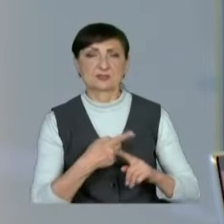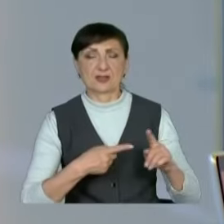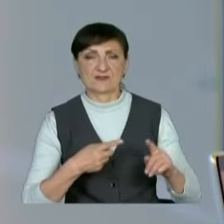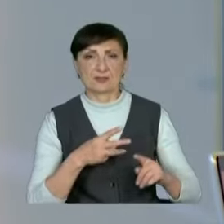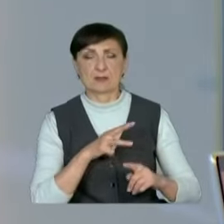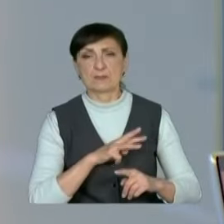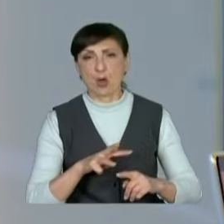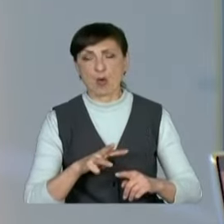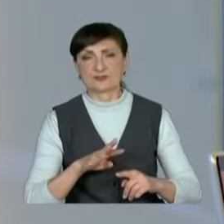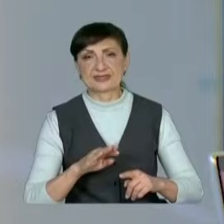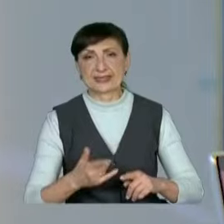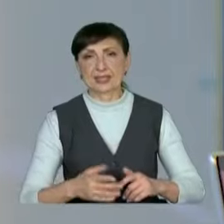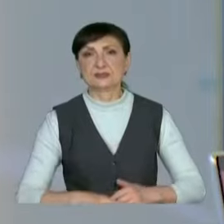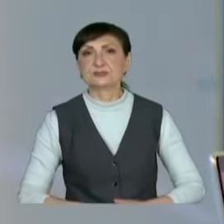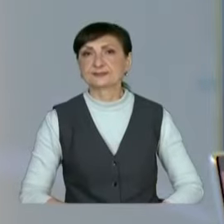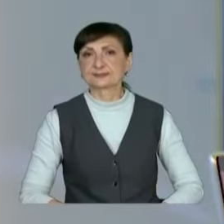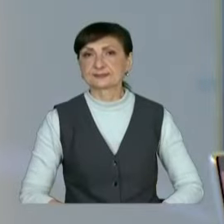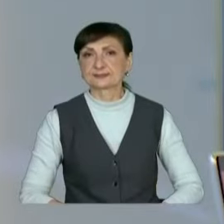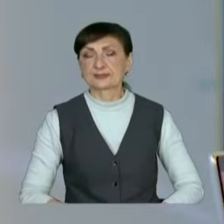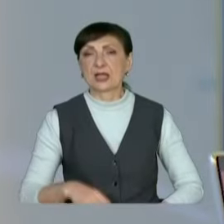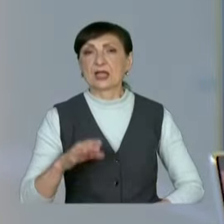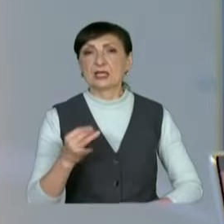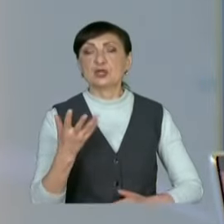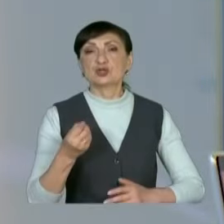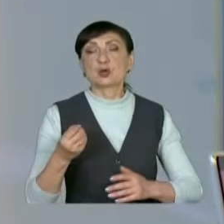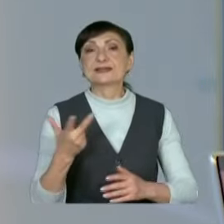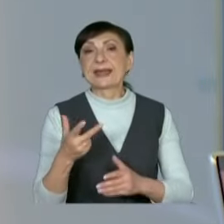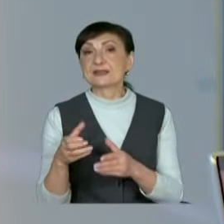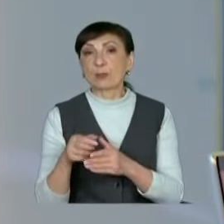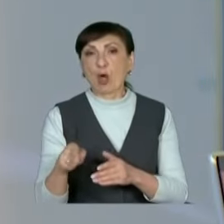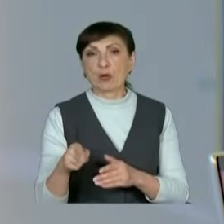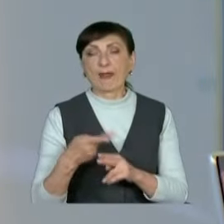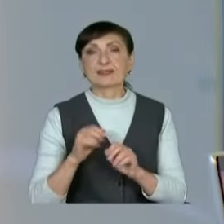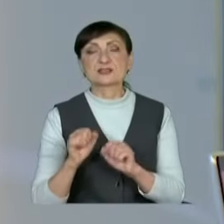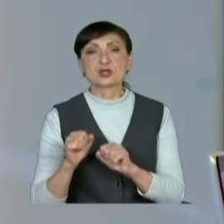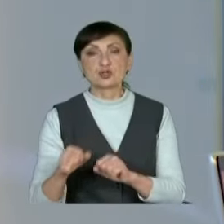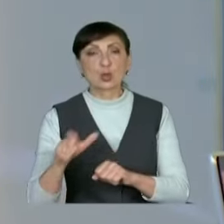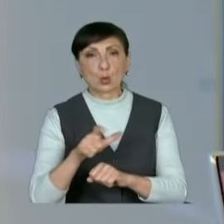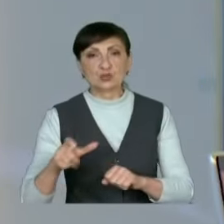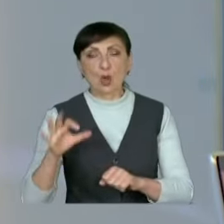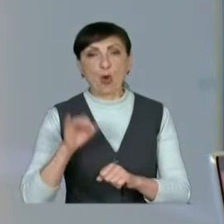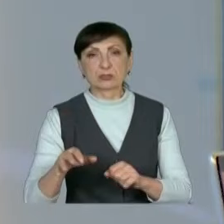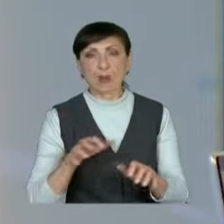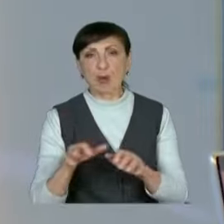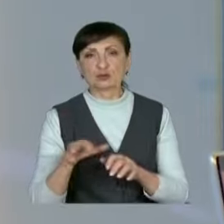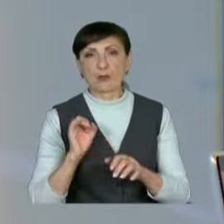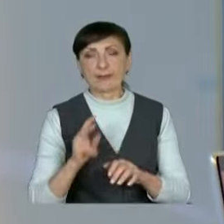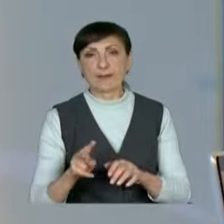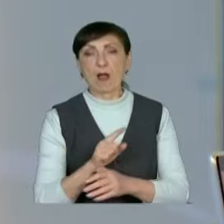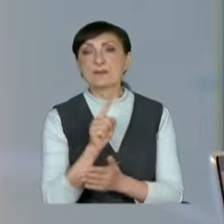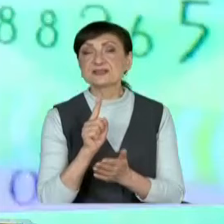4,5 миллионов тенге. Uh-huh. И третий блок, это защита населения от мошенников,